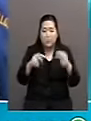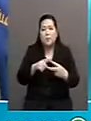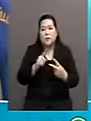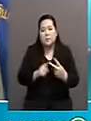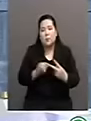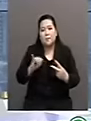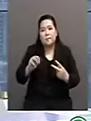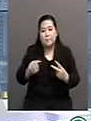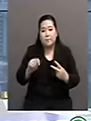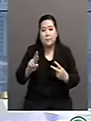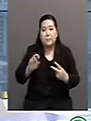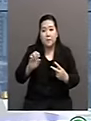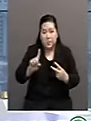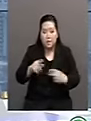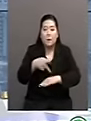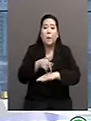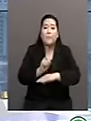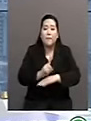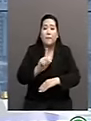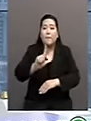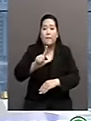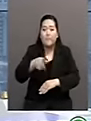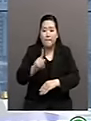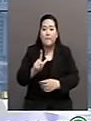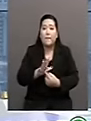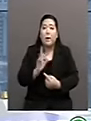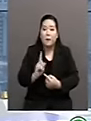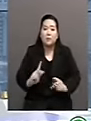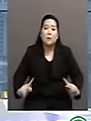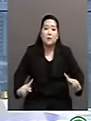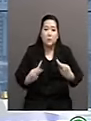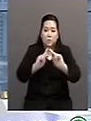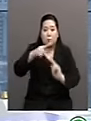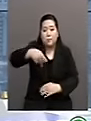อินทุสิทธิ์ปลัดกระทรวงพัฒนาสังคมและความมั่นคงของมนุษย์นะครับก็เ